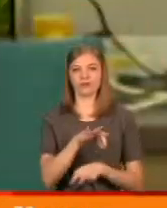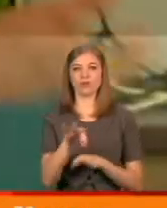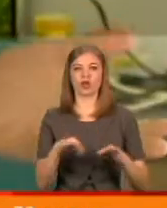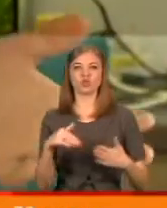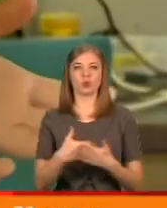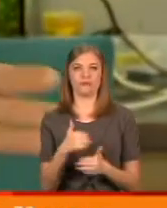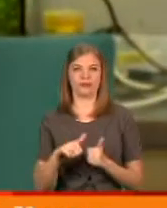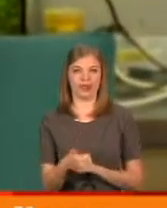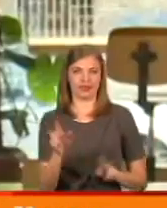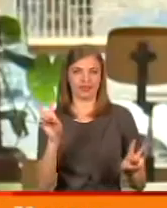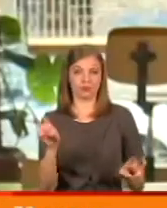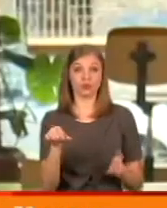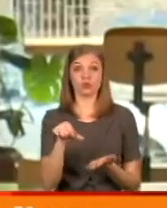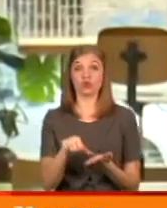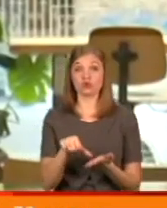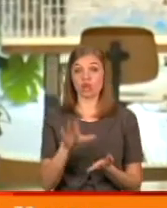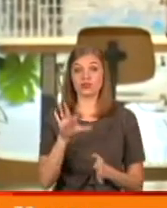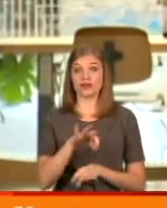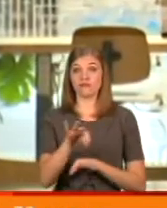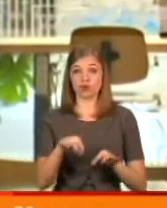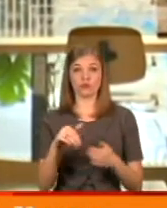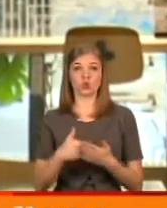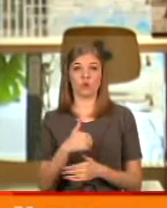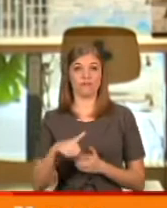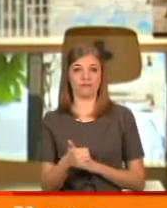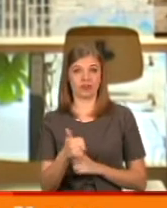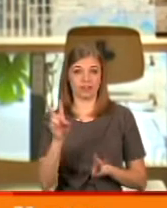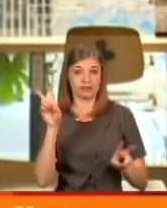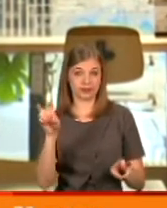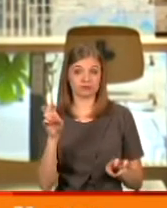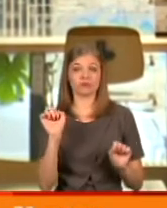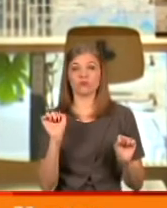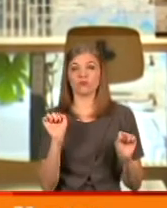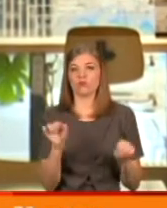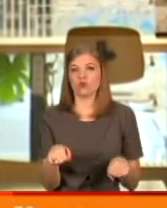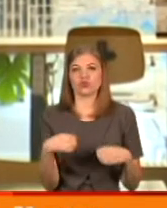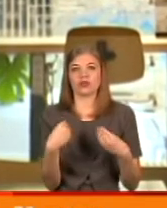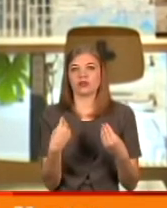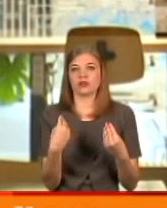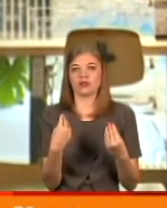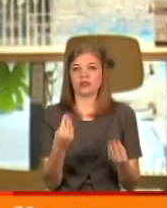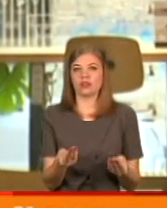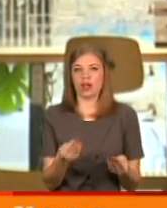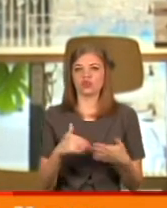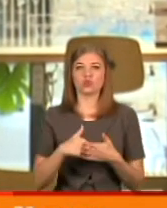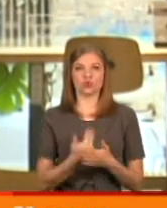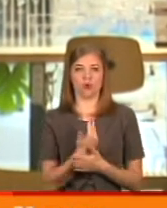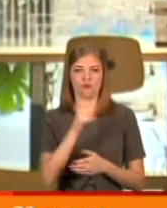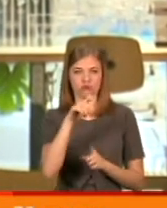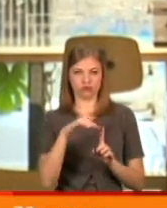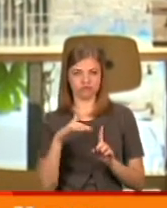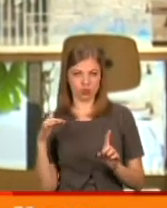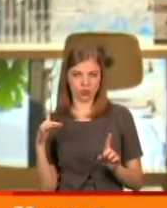проєкті «Нові лідери». Участие в проекте «Новые лидеры» может дать мне новую